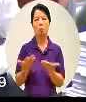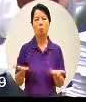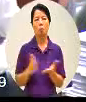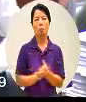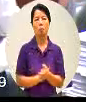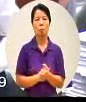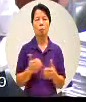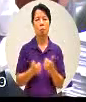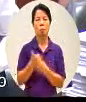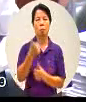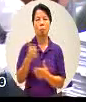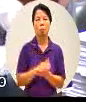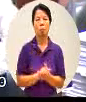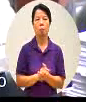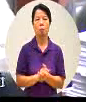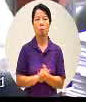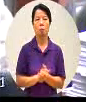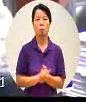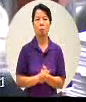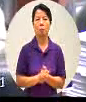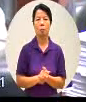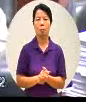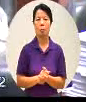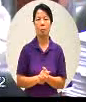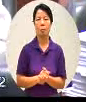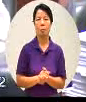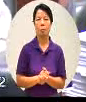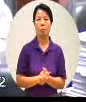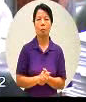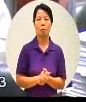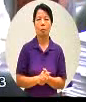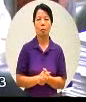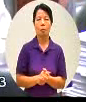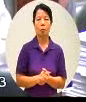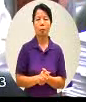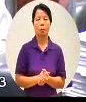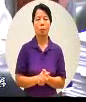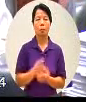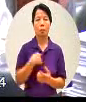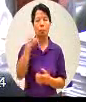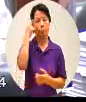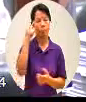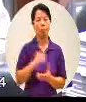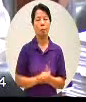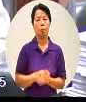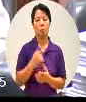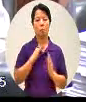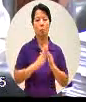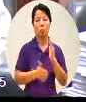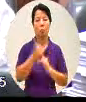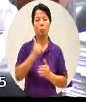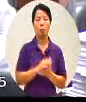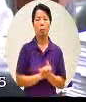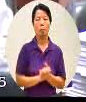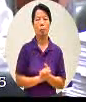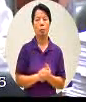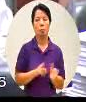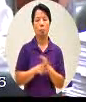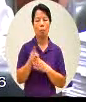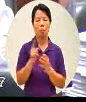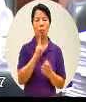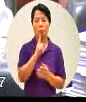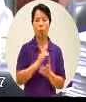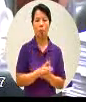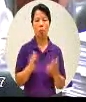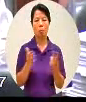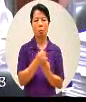刚议长帮跟我们借的啦，他还给我们。我的意思是说，我们市长都一直在说合